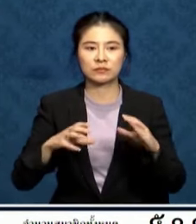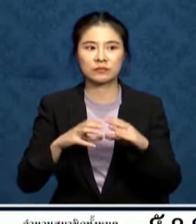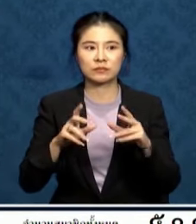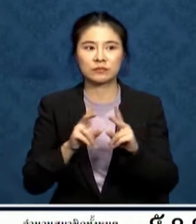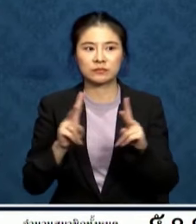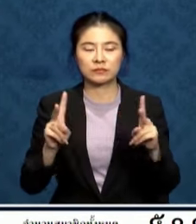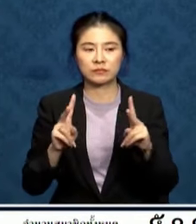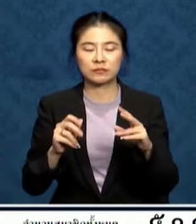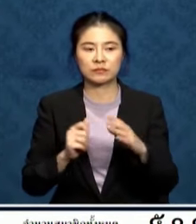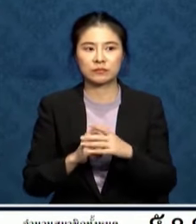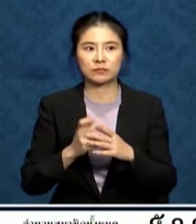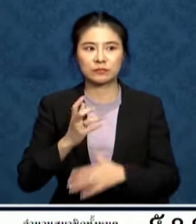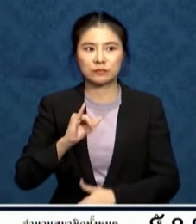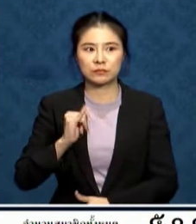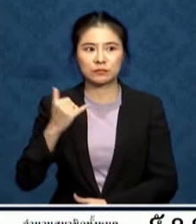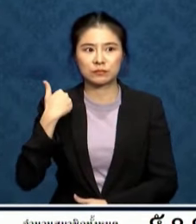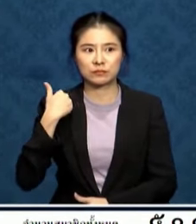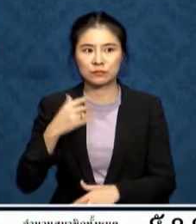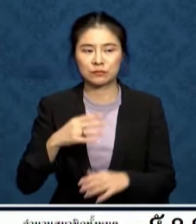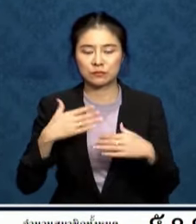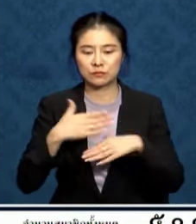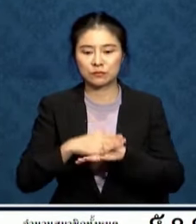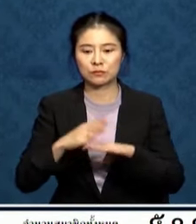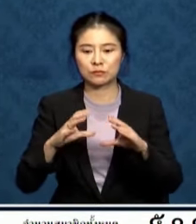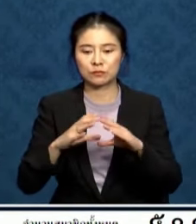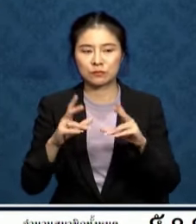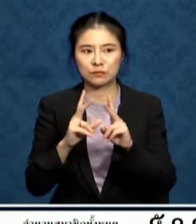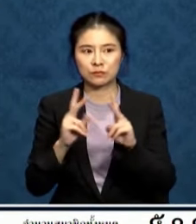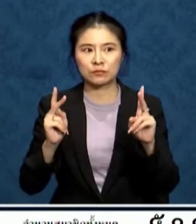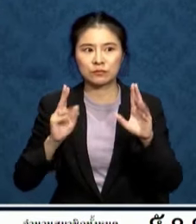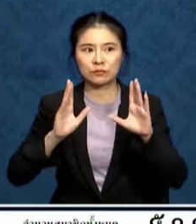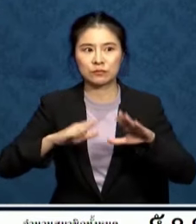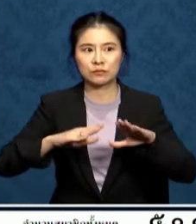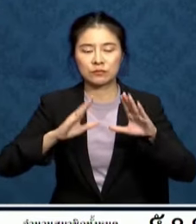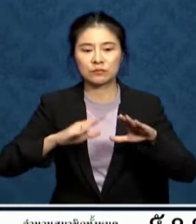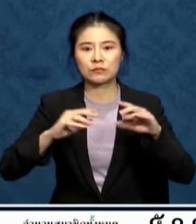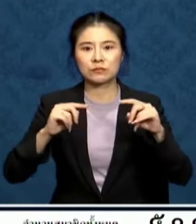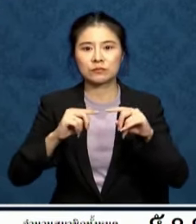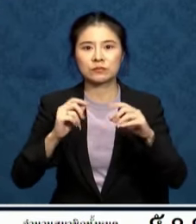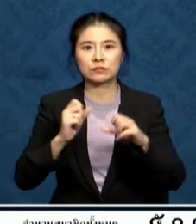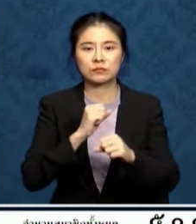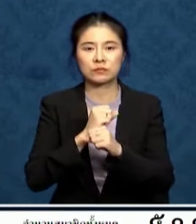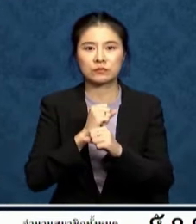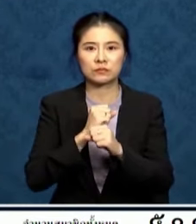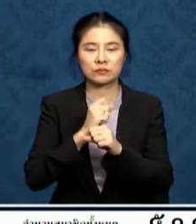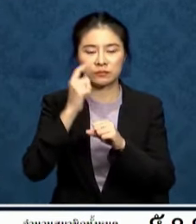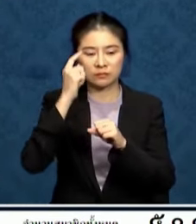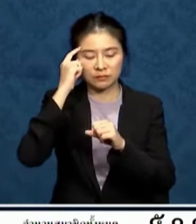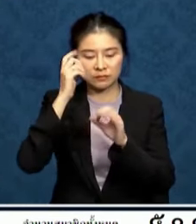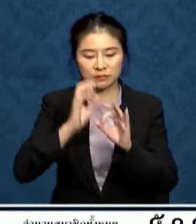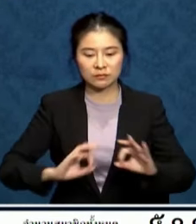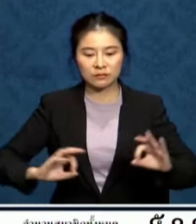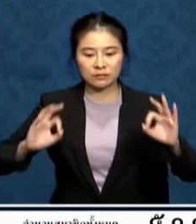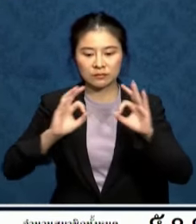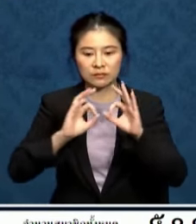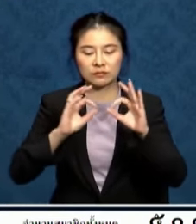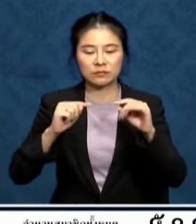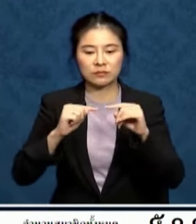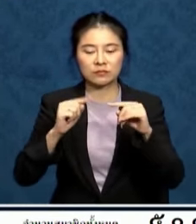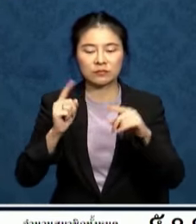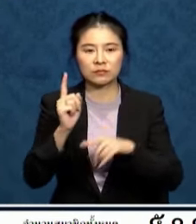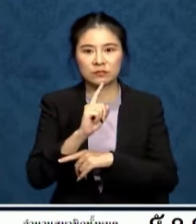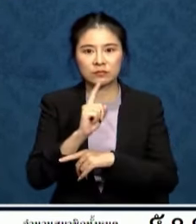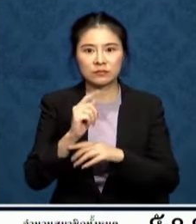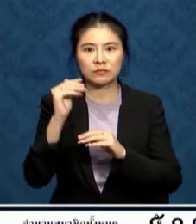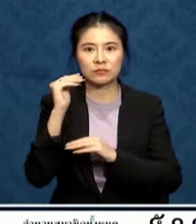การผมอาจจะไม่ได้เข้าไปเป็นกรรมาธิการก็ฝากกรรมาธิการด้วยว่าให้คำนึงถึงเกณฑ์ในการที่จะก